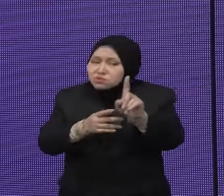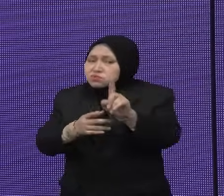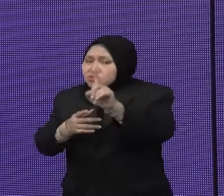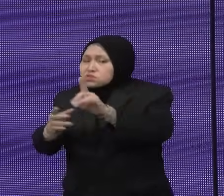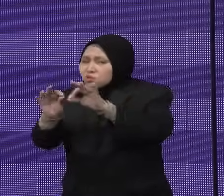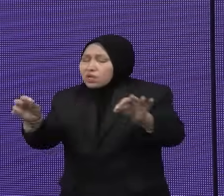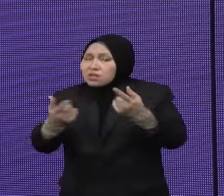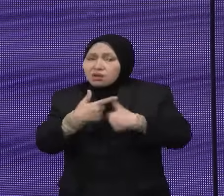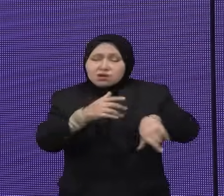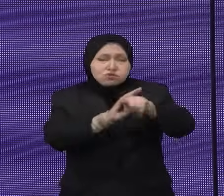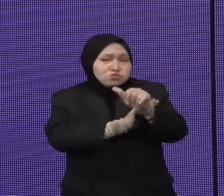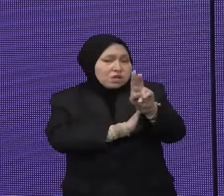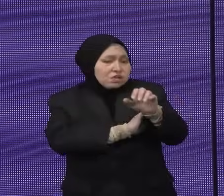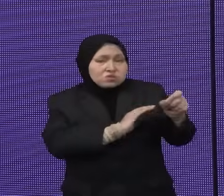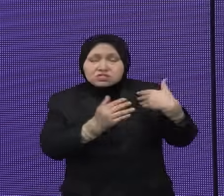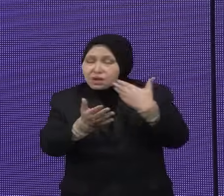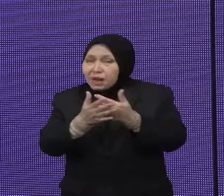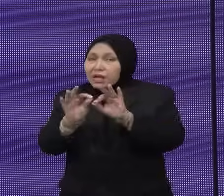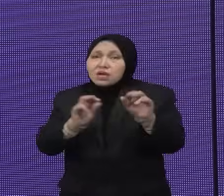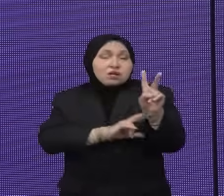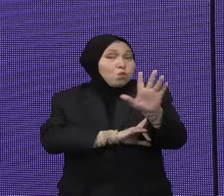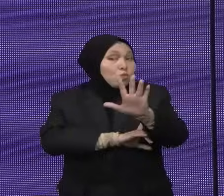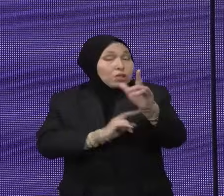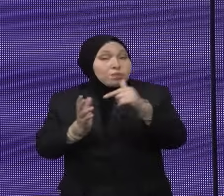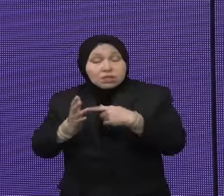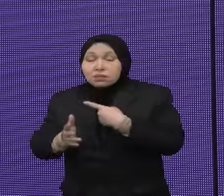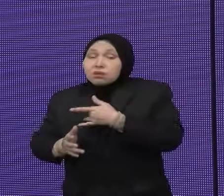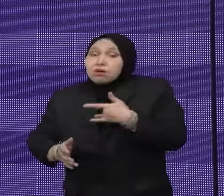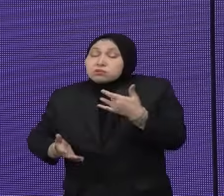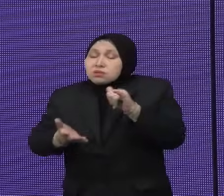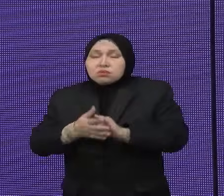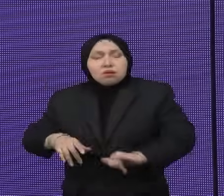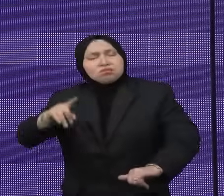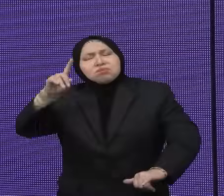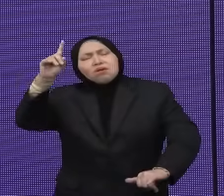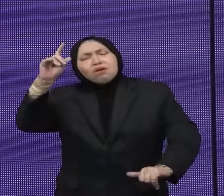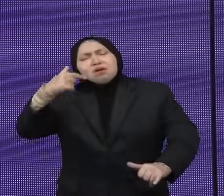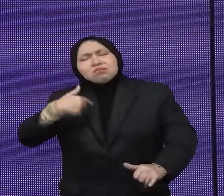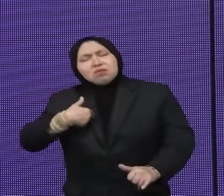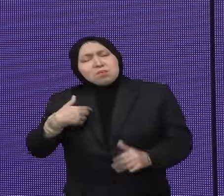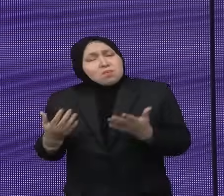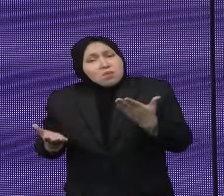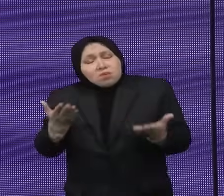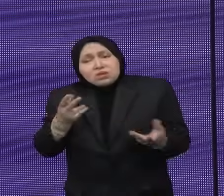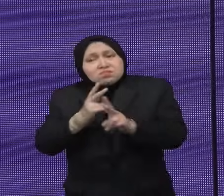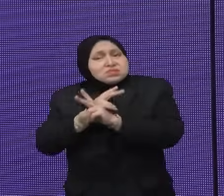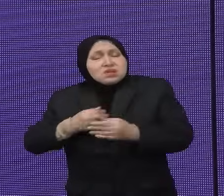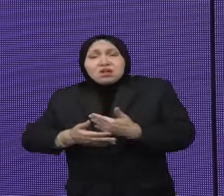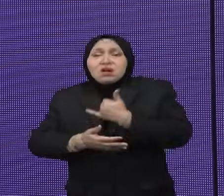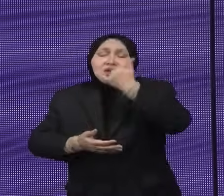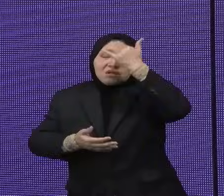ayat daripada surah An-Nisa sehingga ayat yang ke-25 ini, kita merasakan bahawa, ya Allah, saya ni mungkin bab menjaga anak yatim